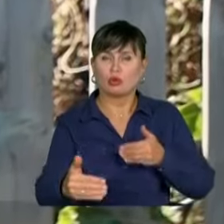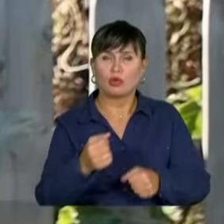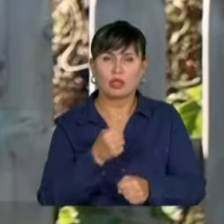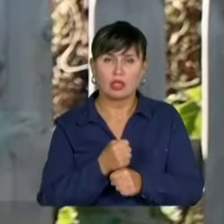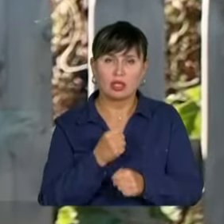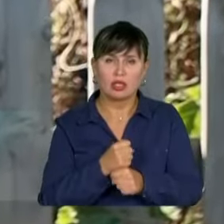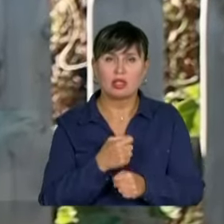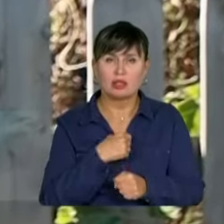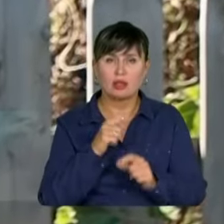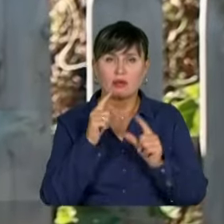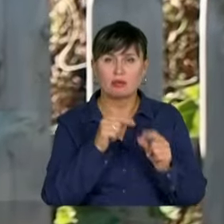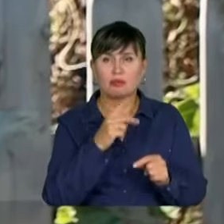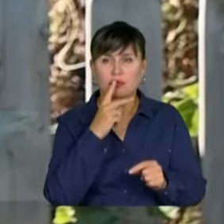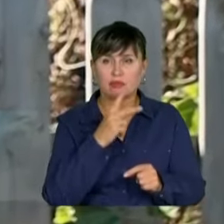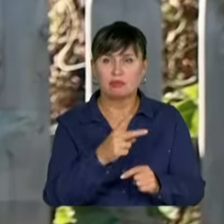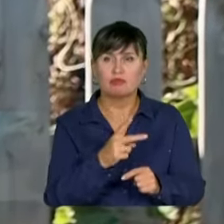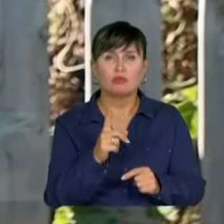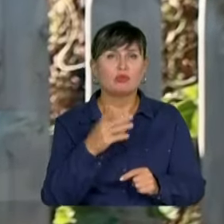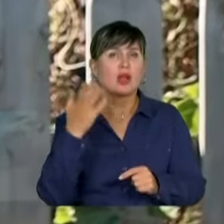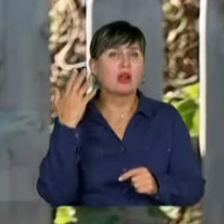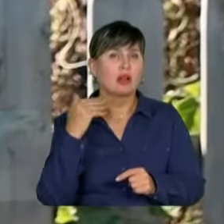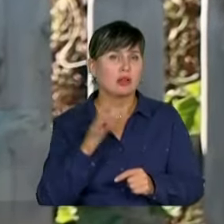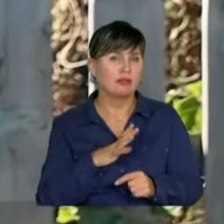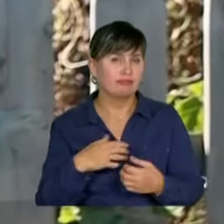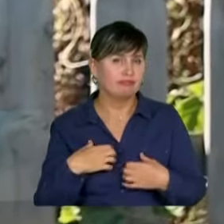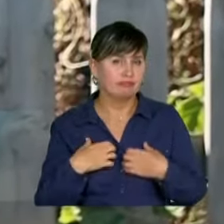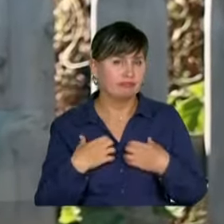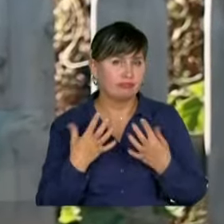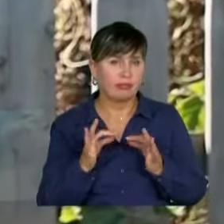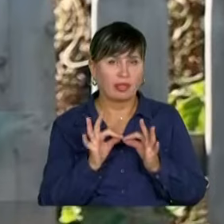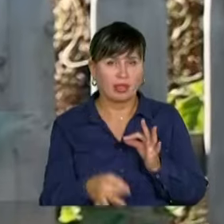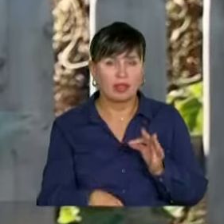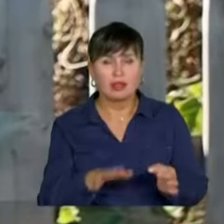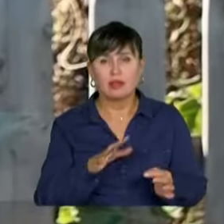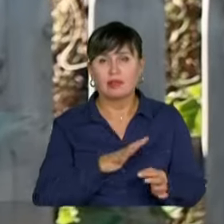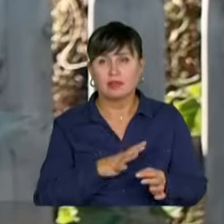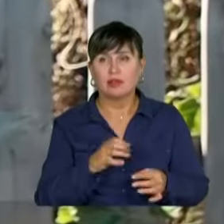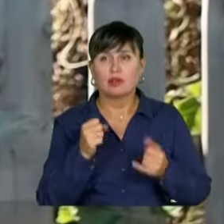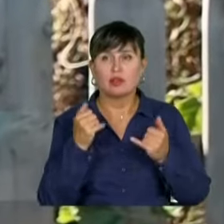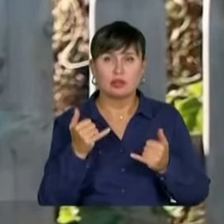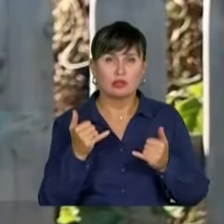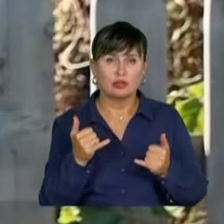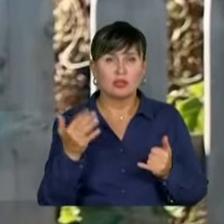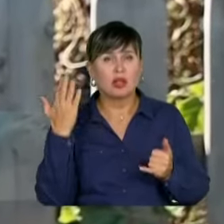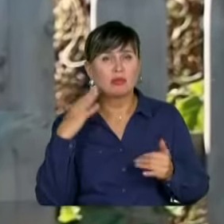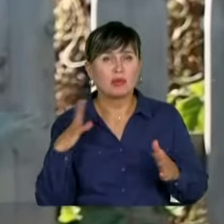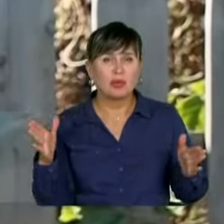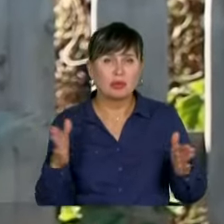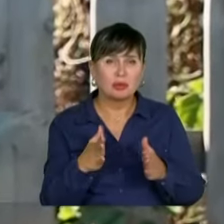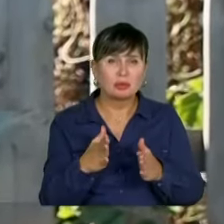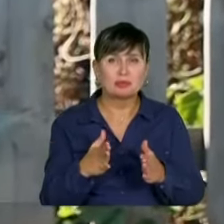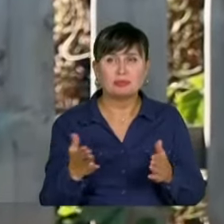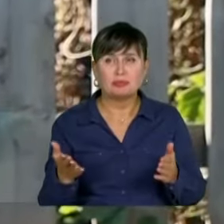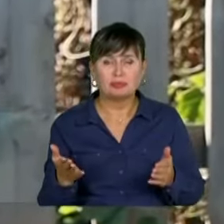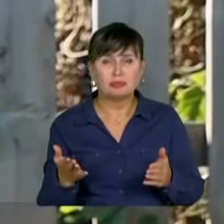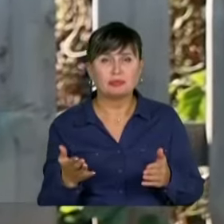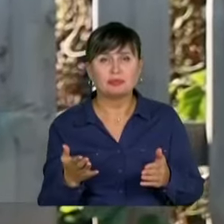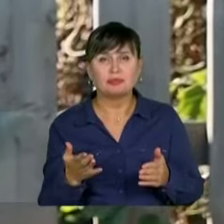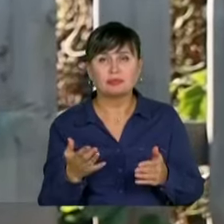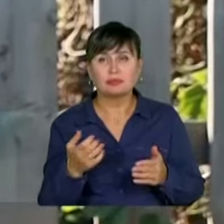как-то смотрел. Не то, что было это... Как сказать, ну, узенькая была, под одну машину там проезжала